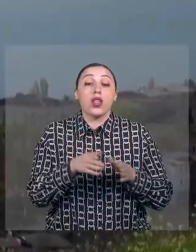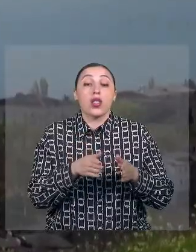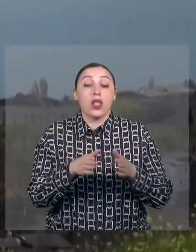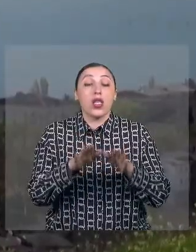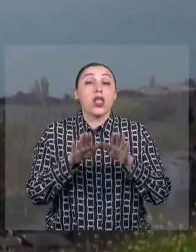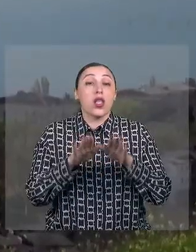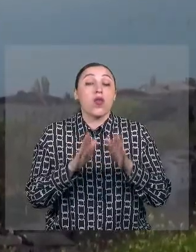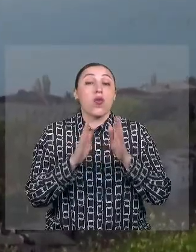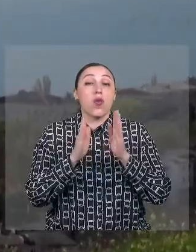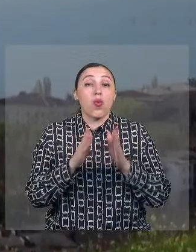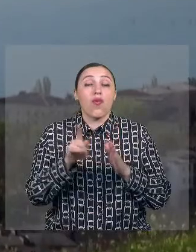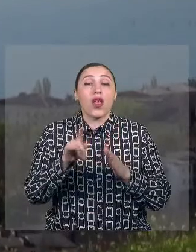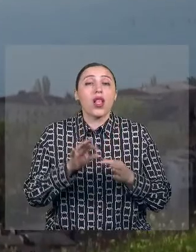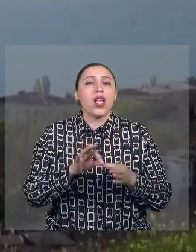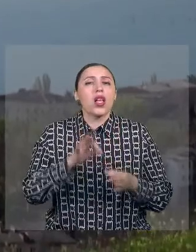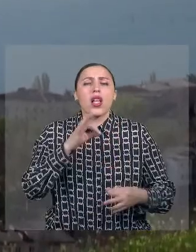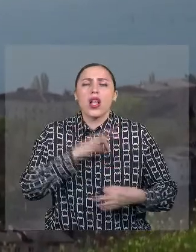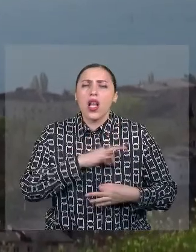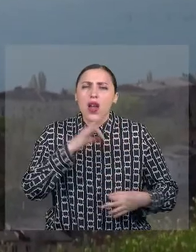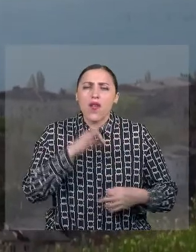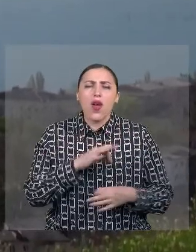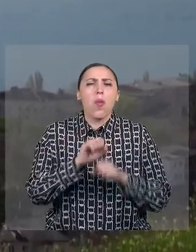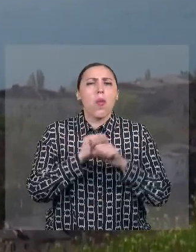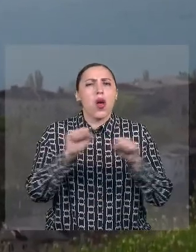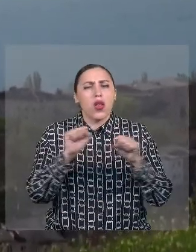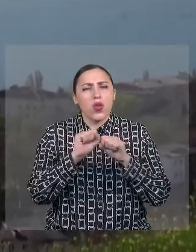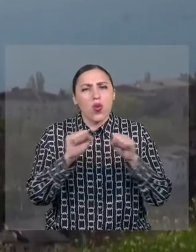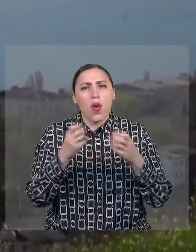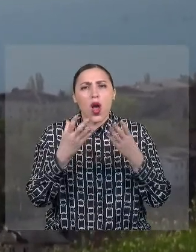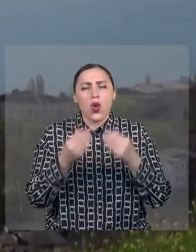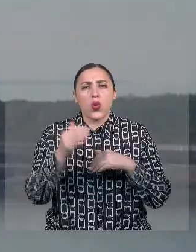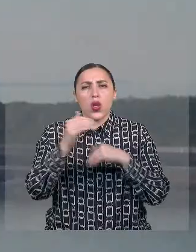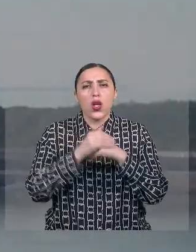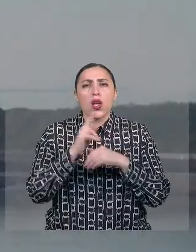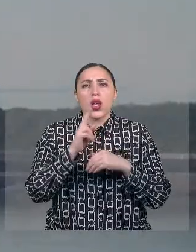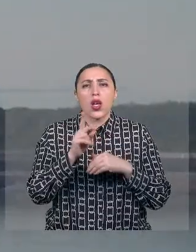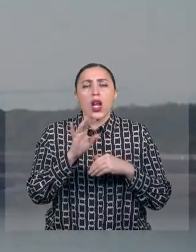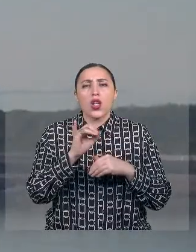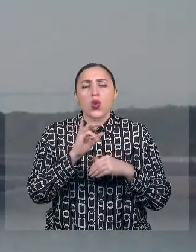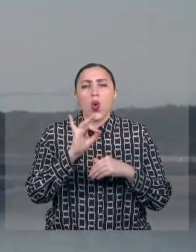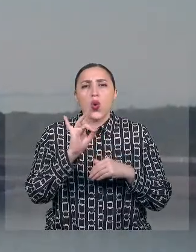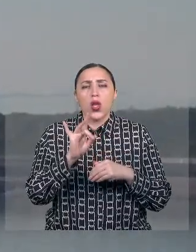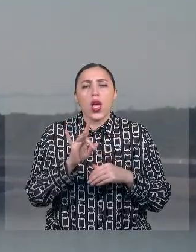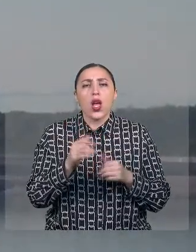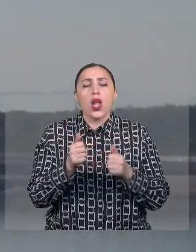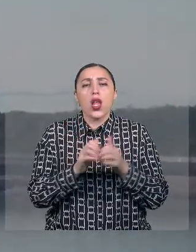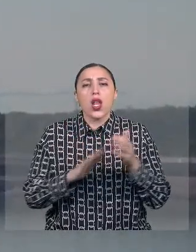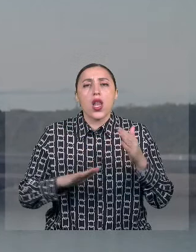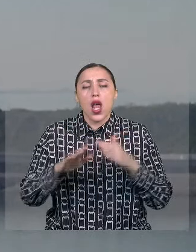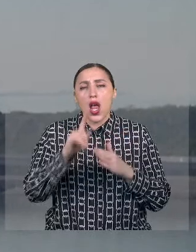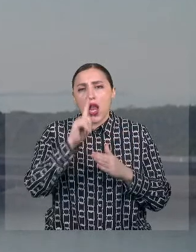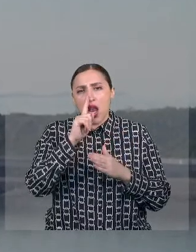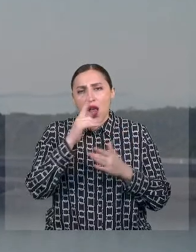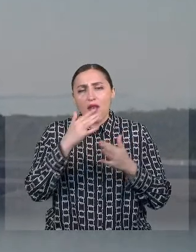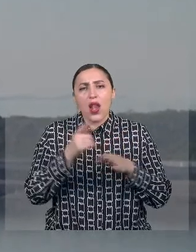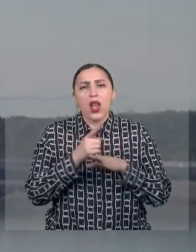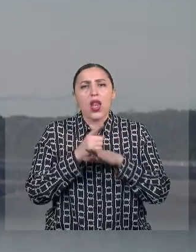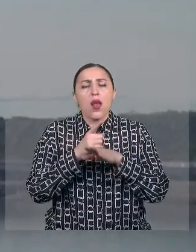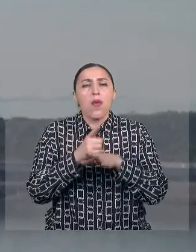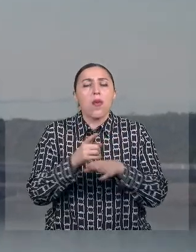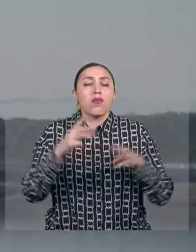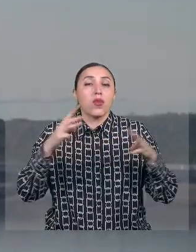նաև Ռուսաստանում, ամենօր պայթյուններ, հրդեհներ։ Այս գիշեր Կրասնոդարի երկրամասում Կրիմի հարևանությամբ նավտամթերքով տանկեր է